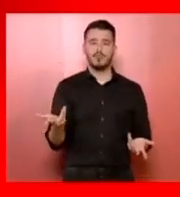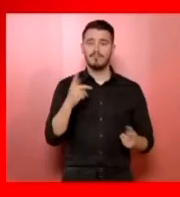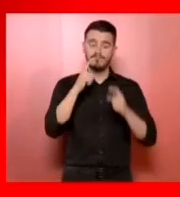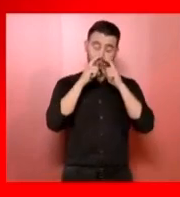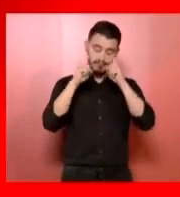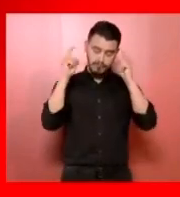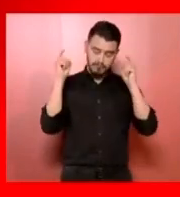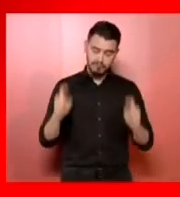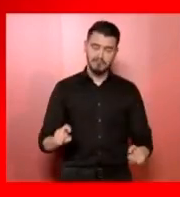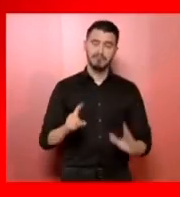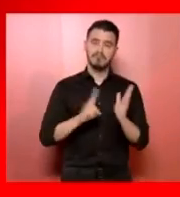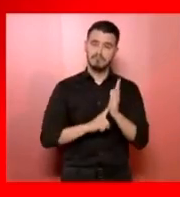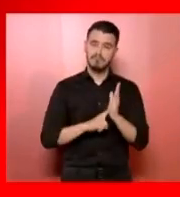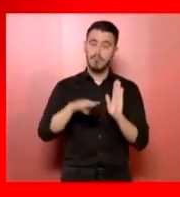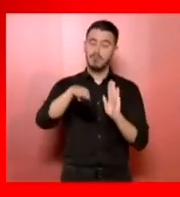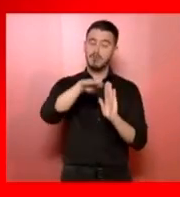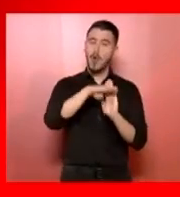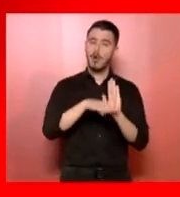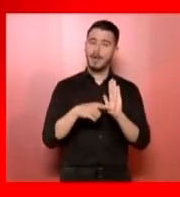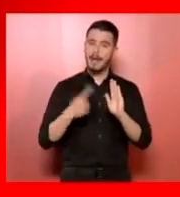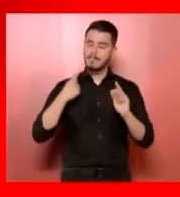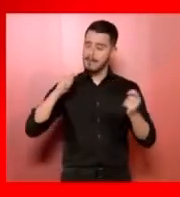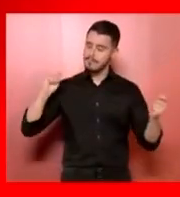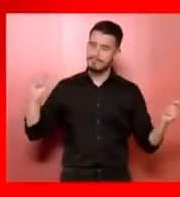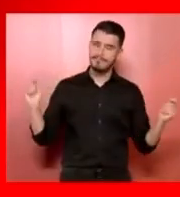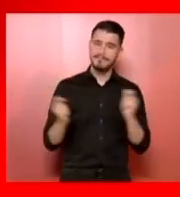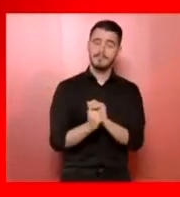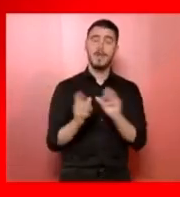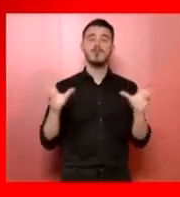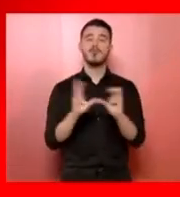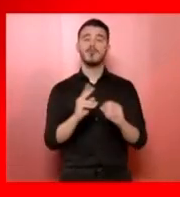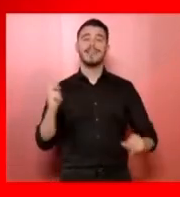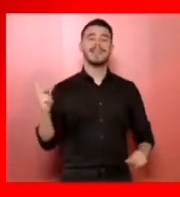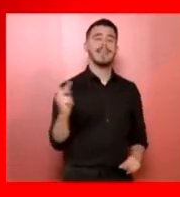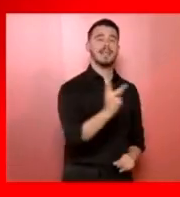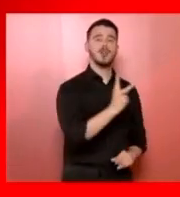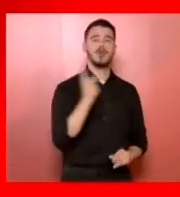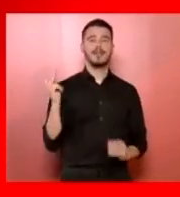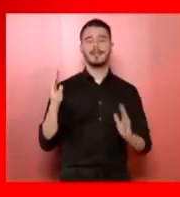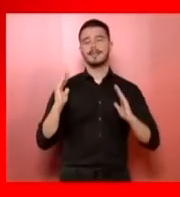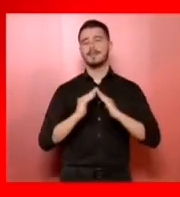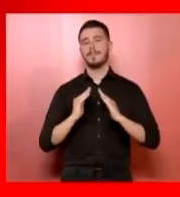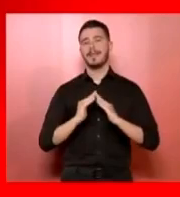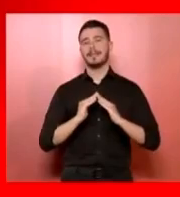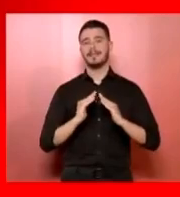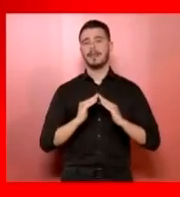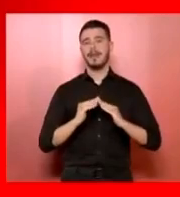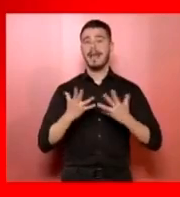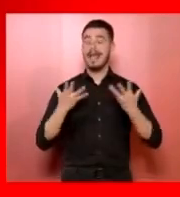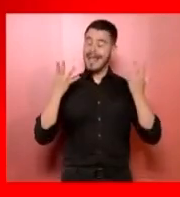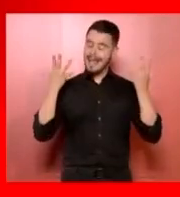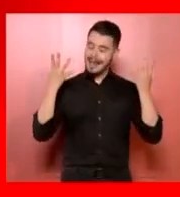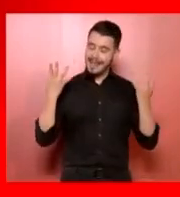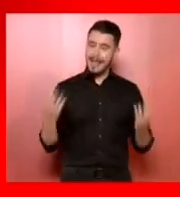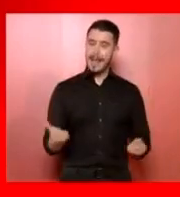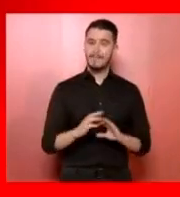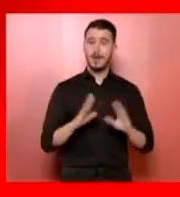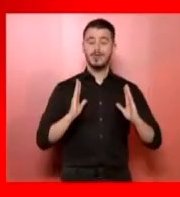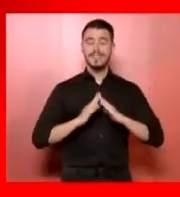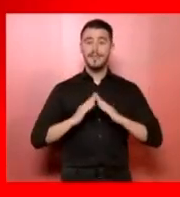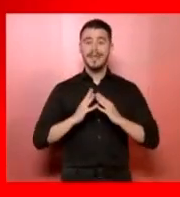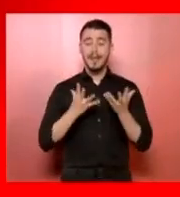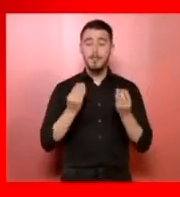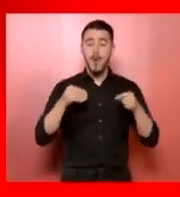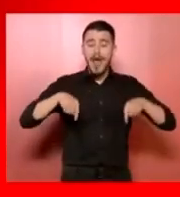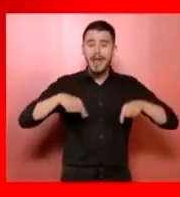ένα γενναίο πρόγραμμα κοινωνικής στέγασης για να μπορεί να υπάρχει και προσφορά ακινήτων σε αυτή